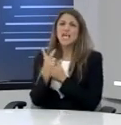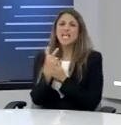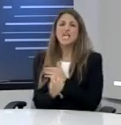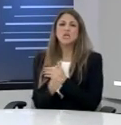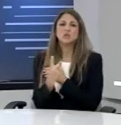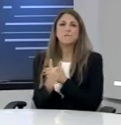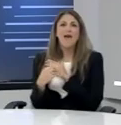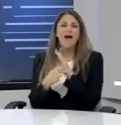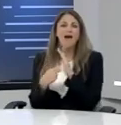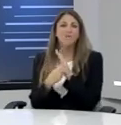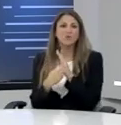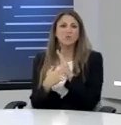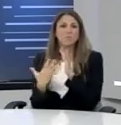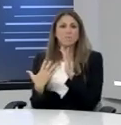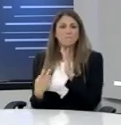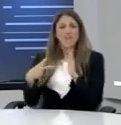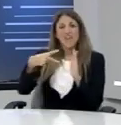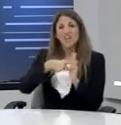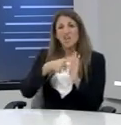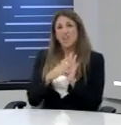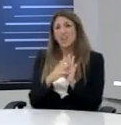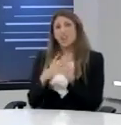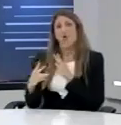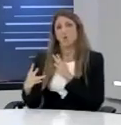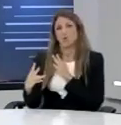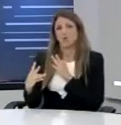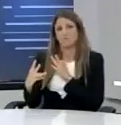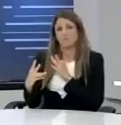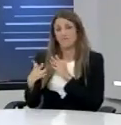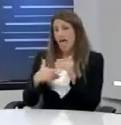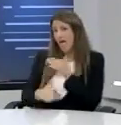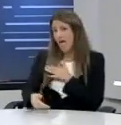21η Αυγούστου του 2018.